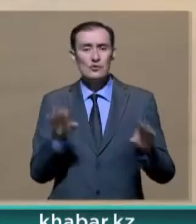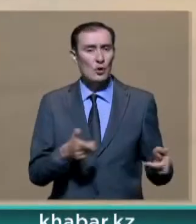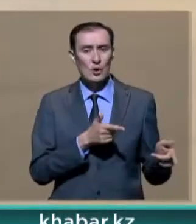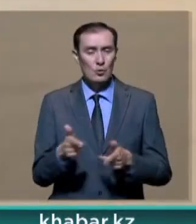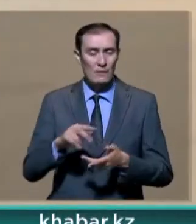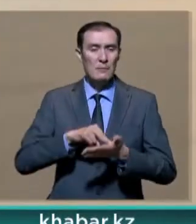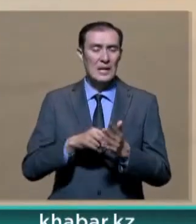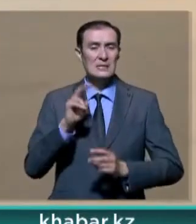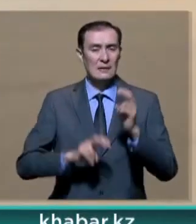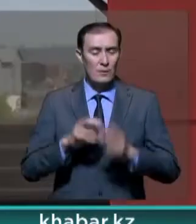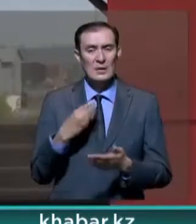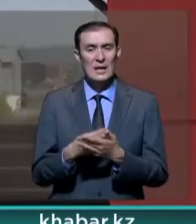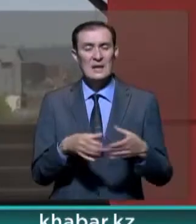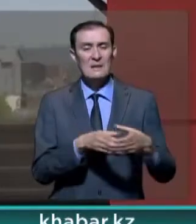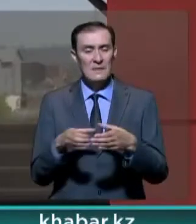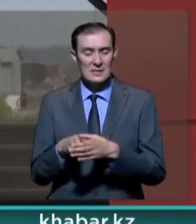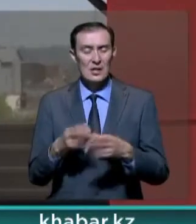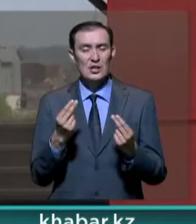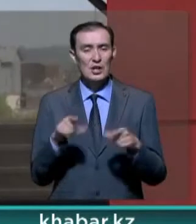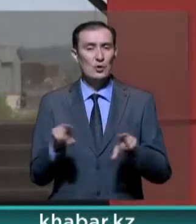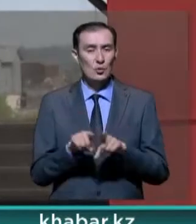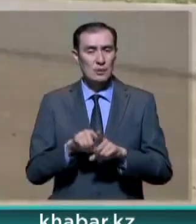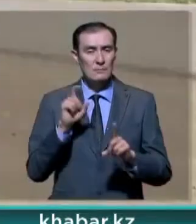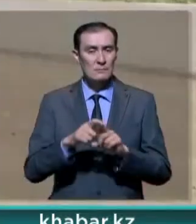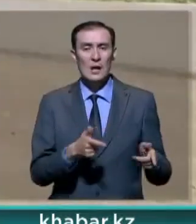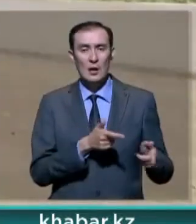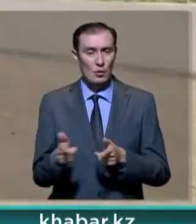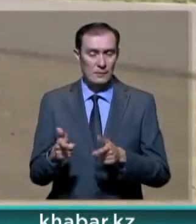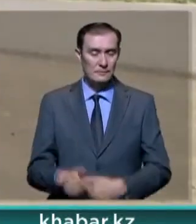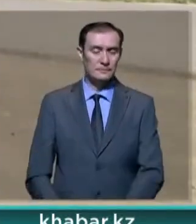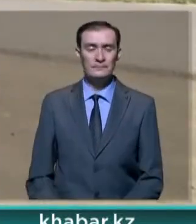Генеральный план завода, инвесторы и деньги. Наталья Строкова, Сергей Трахтенберг, Костанай. Итоги дня.